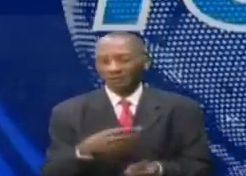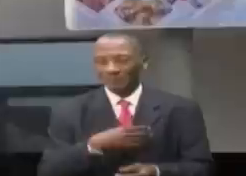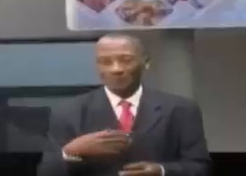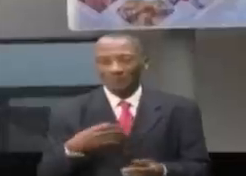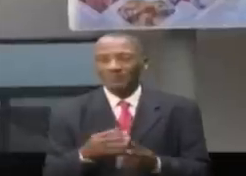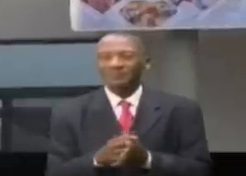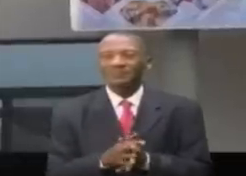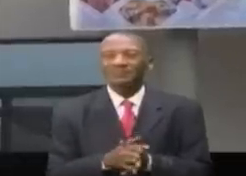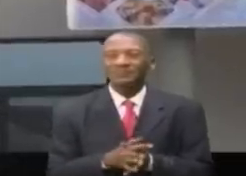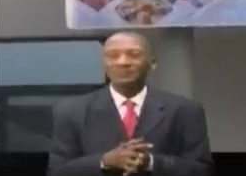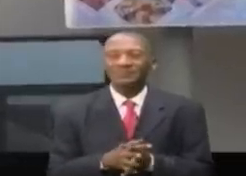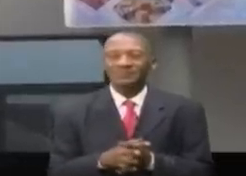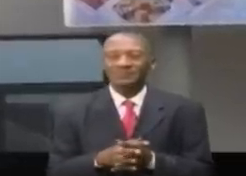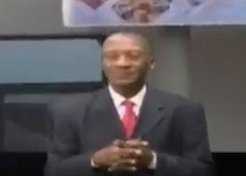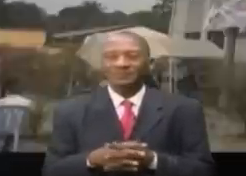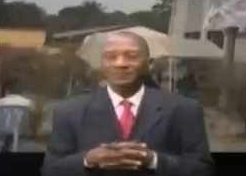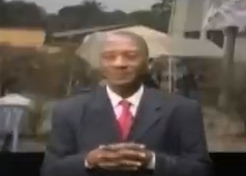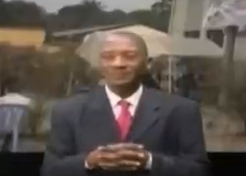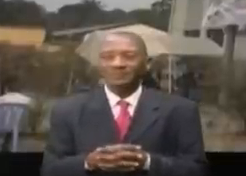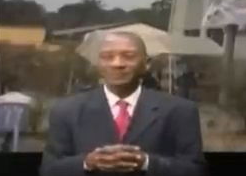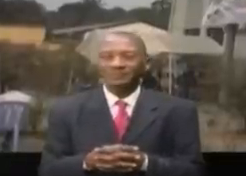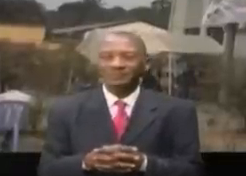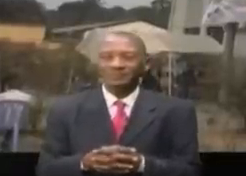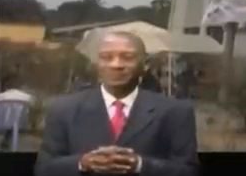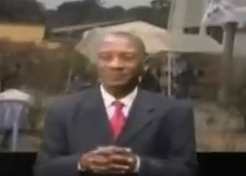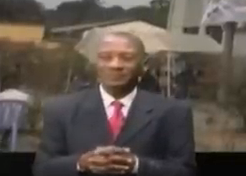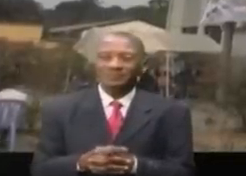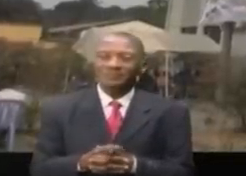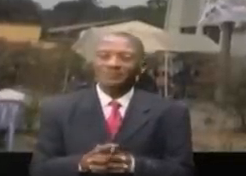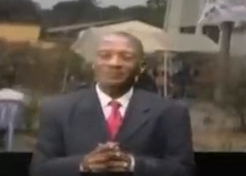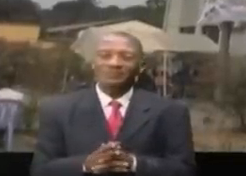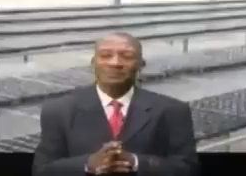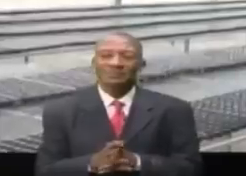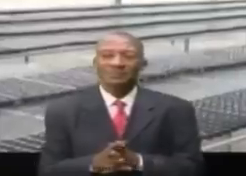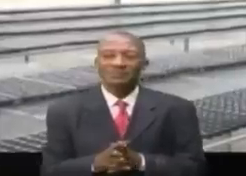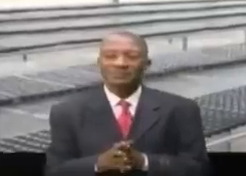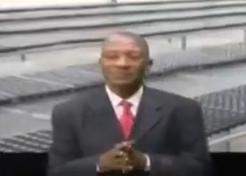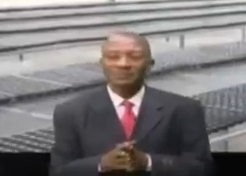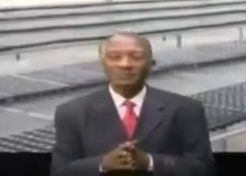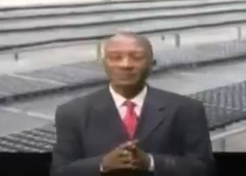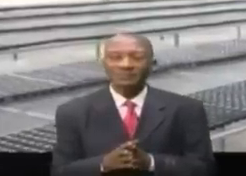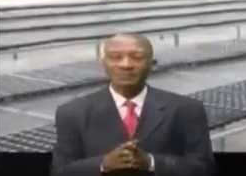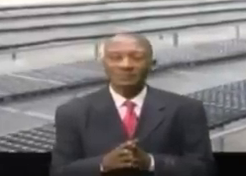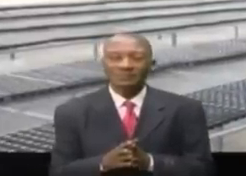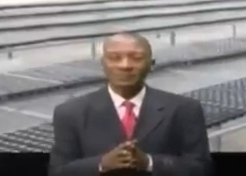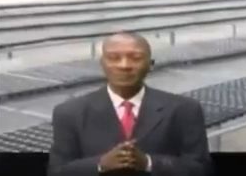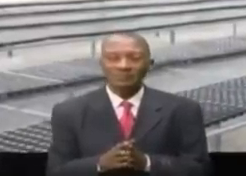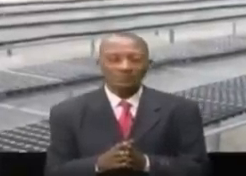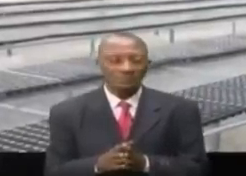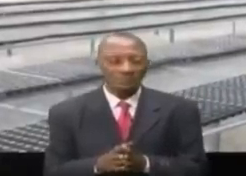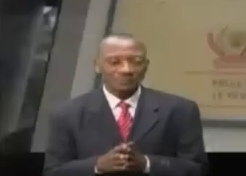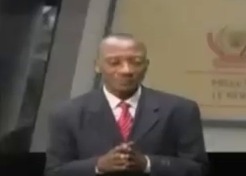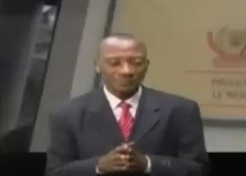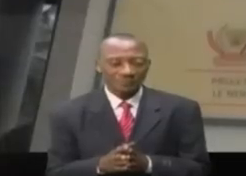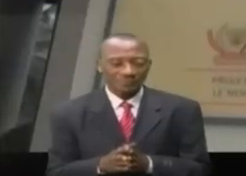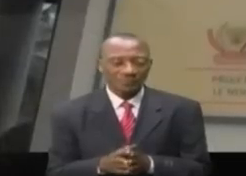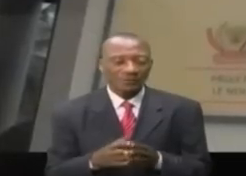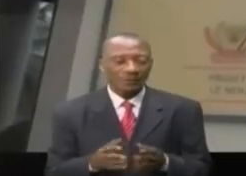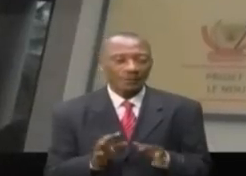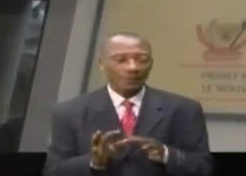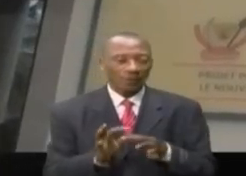Kalonga. La République démocratique du Congo est dotée d'un centre national de vulgarisation agricole moderne, fruit de la